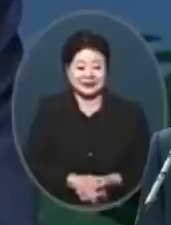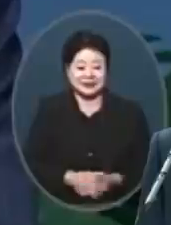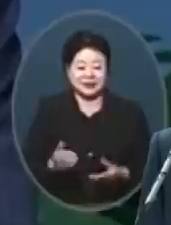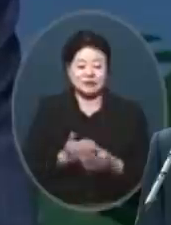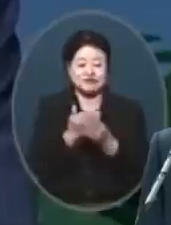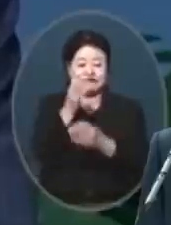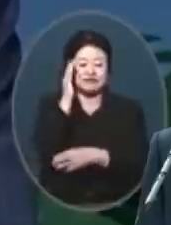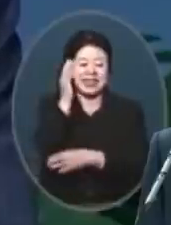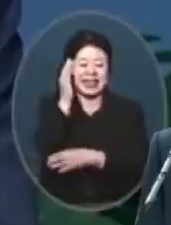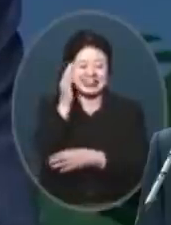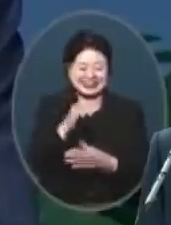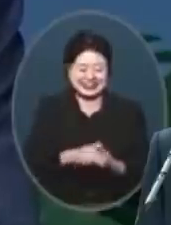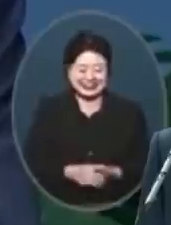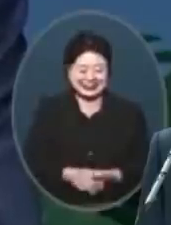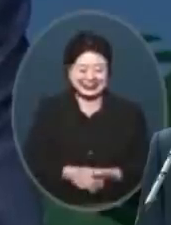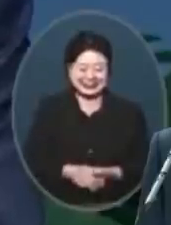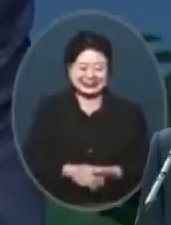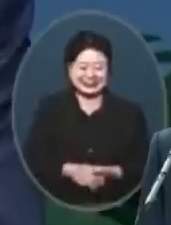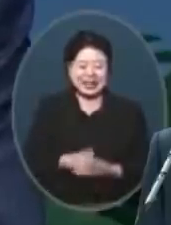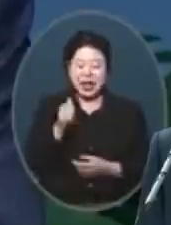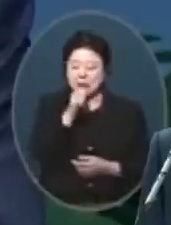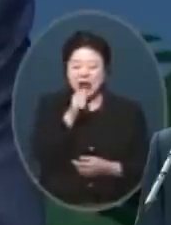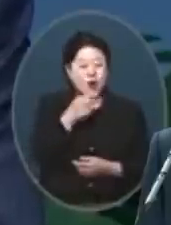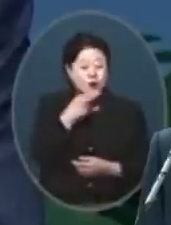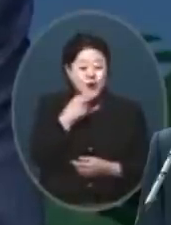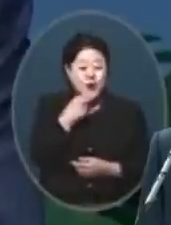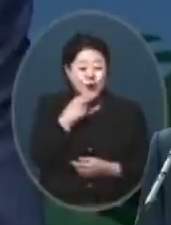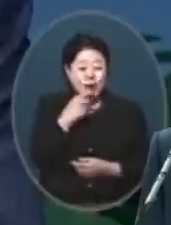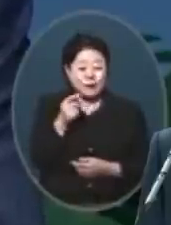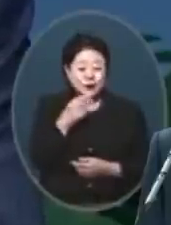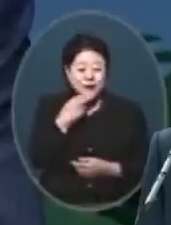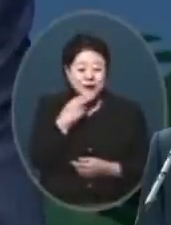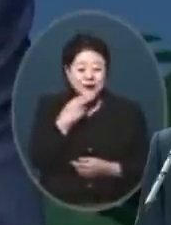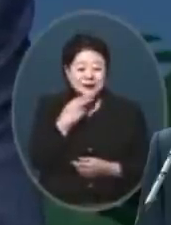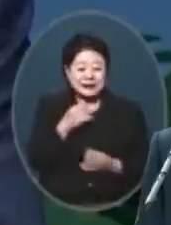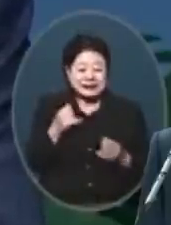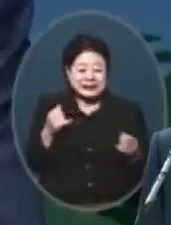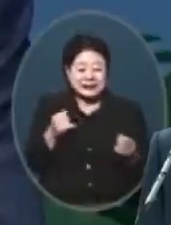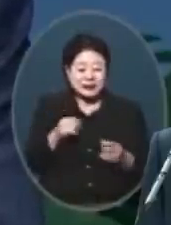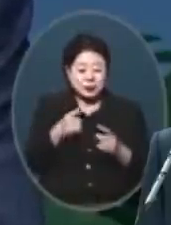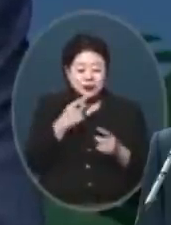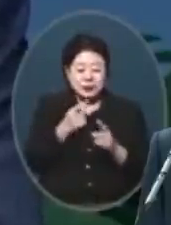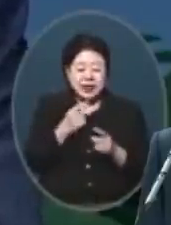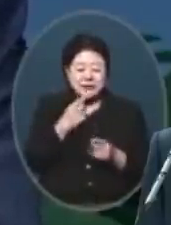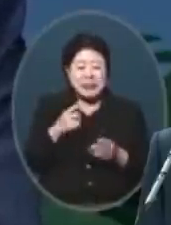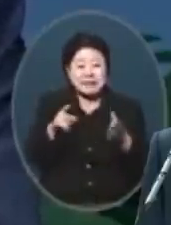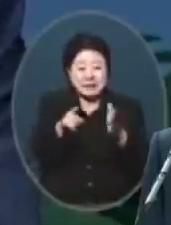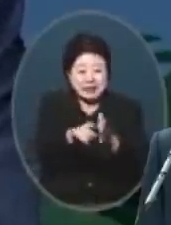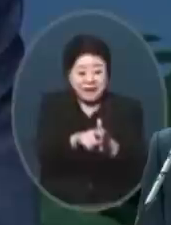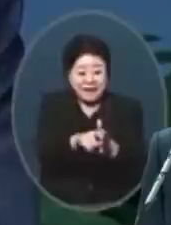부흥회를 했습니다. 마이크도 없고 아무것도 없어도 사람들이 내 말밖에 안 믿어요.